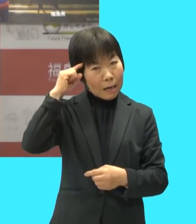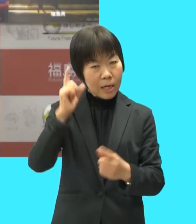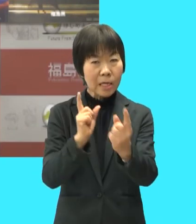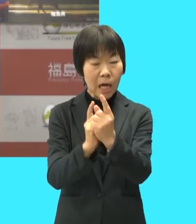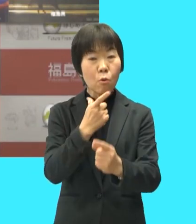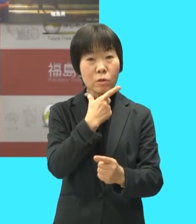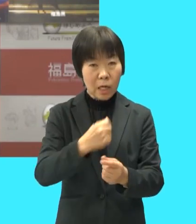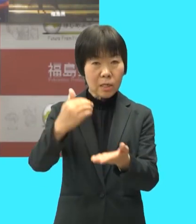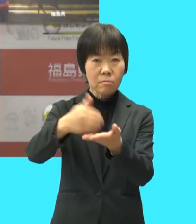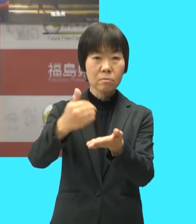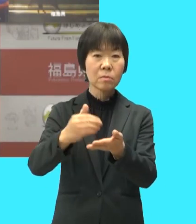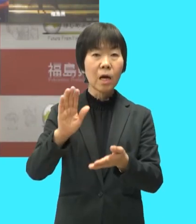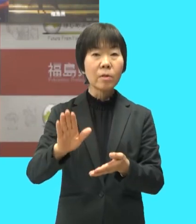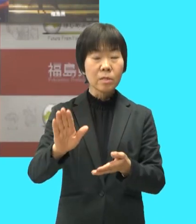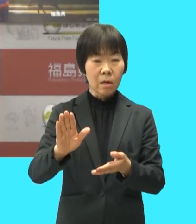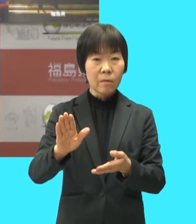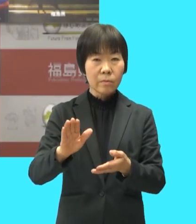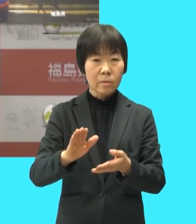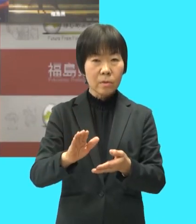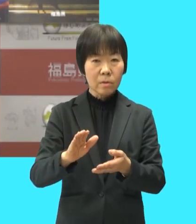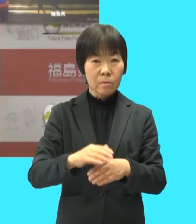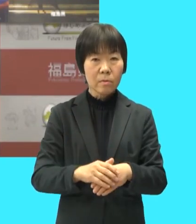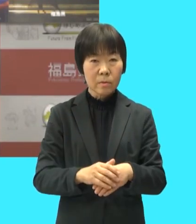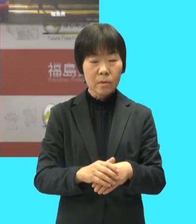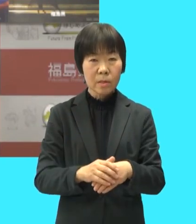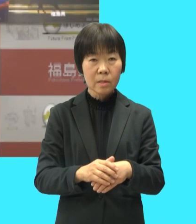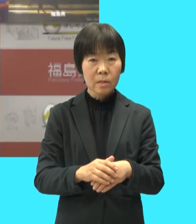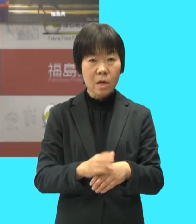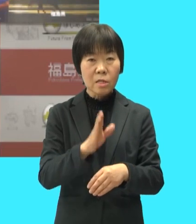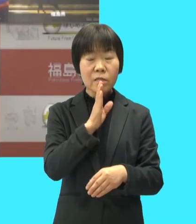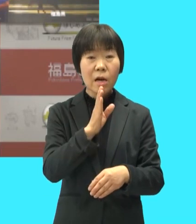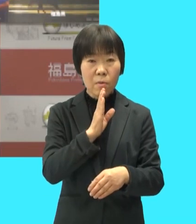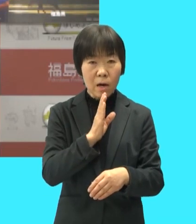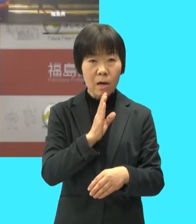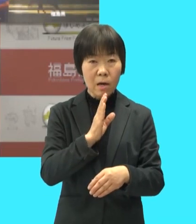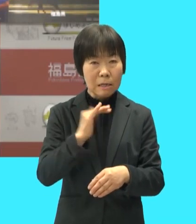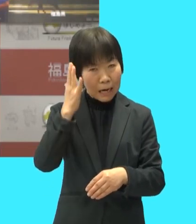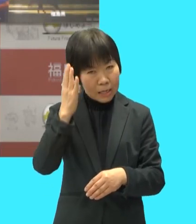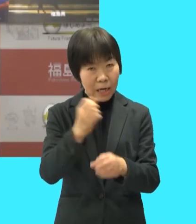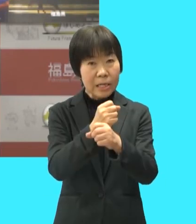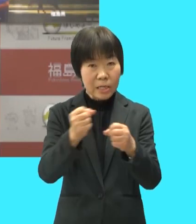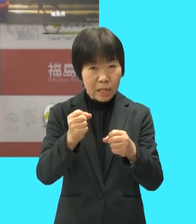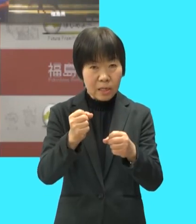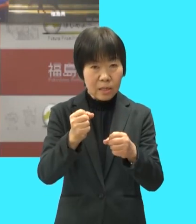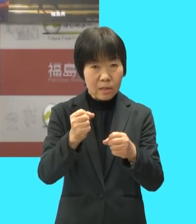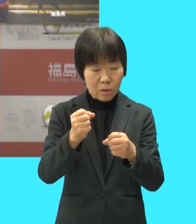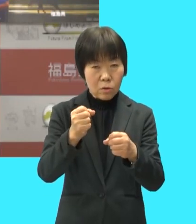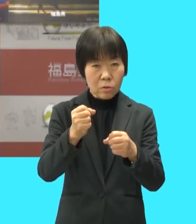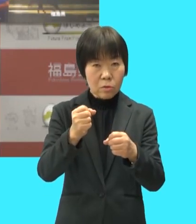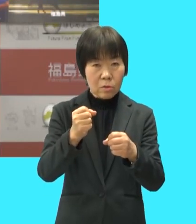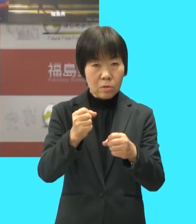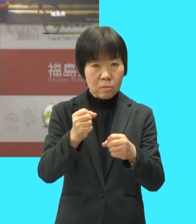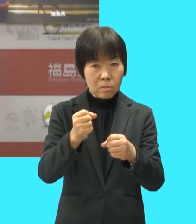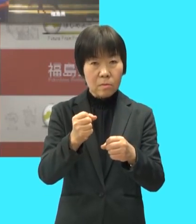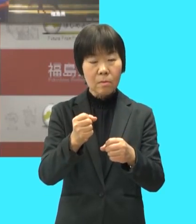さっきされてましたけれども、要は上の方々はそういうふうに思いながらも、実際はなかなかできないという根詰まりが起きている、そのネックの部